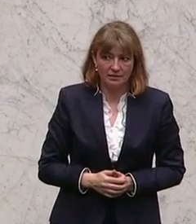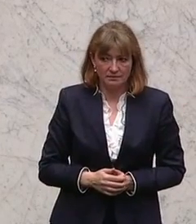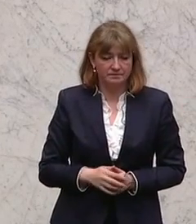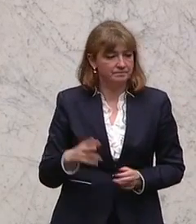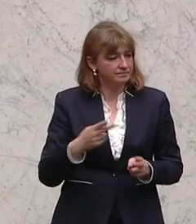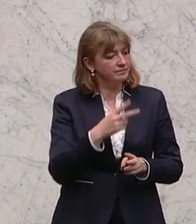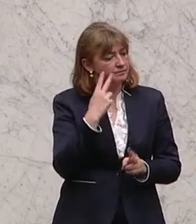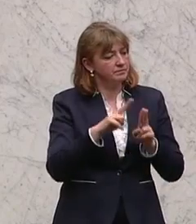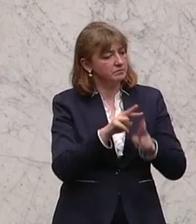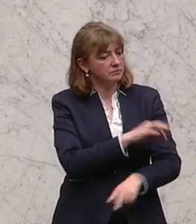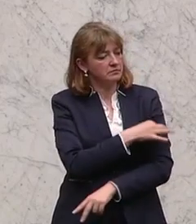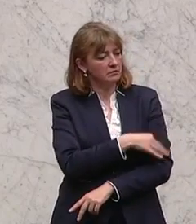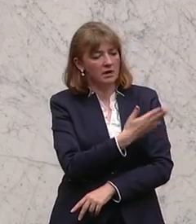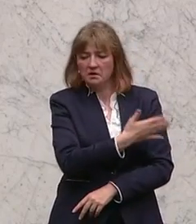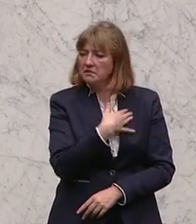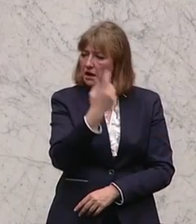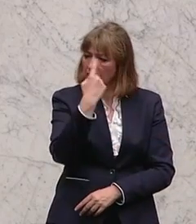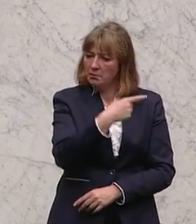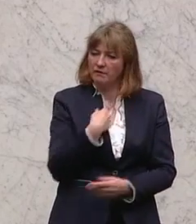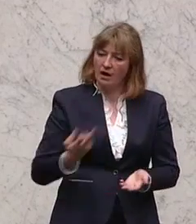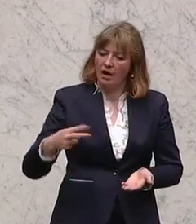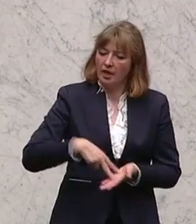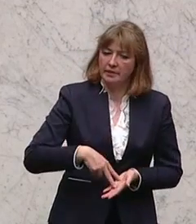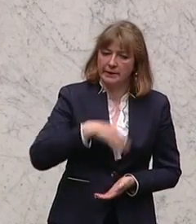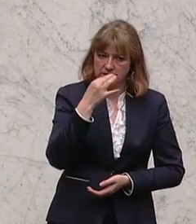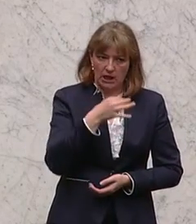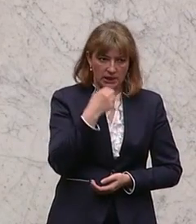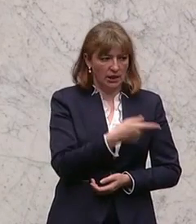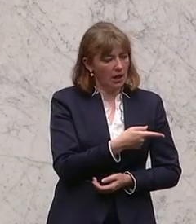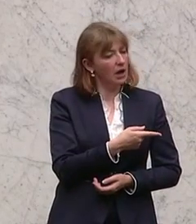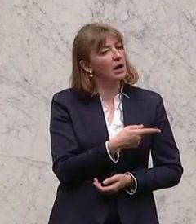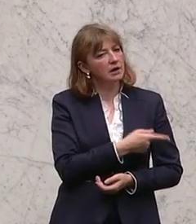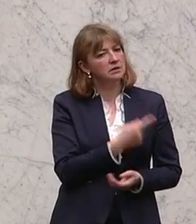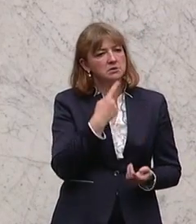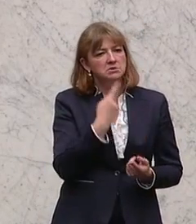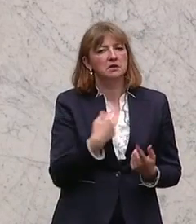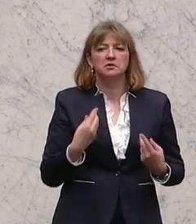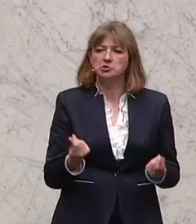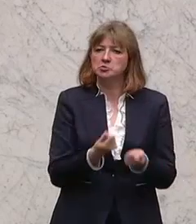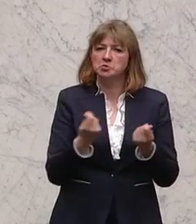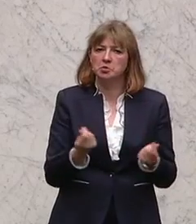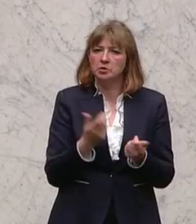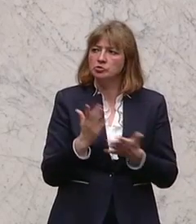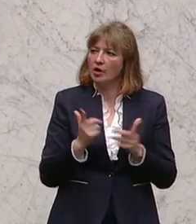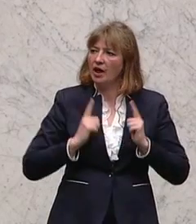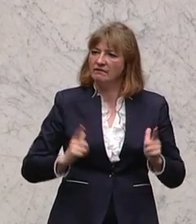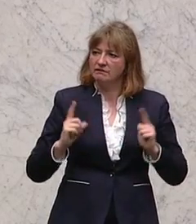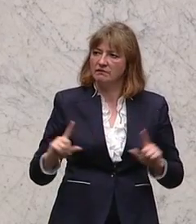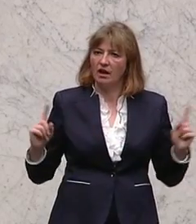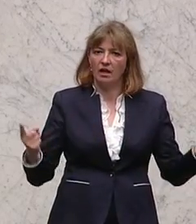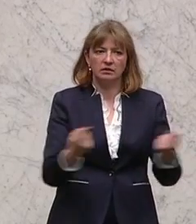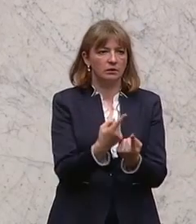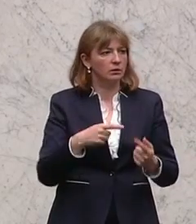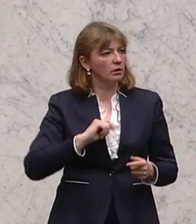Herr Bundeskanzler, Sie haben gemeint bei Ihrer Antrittsrede, Sie spüren diese Erwartungshaltungen. Und